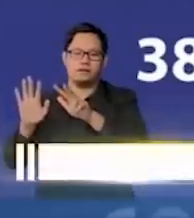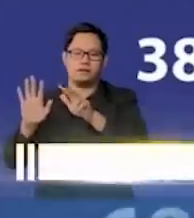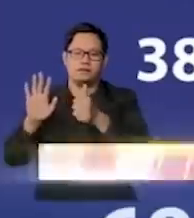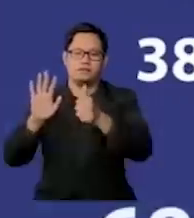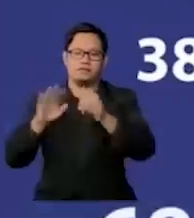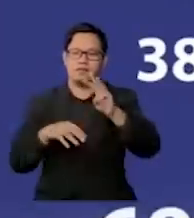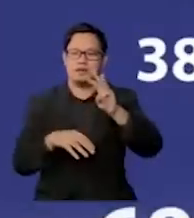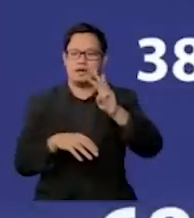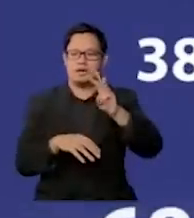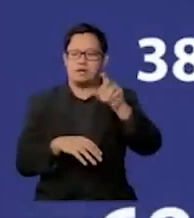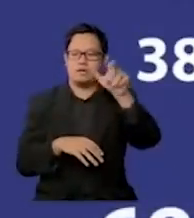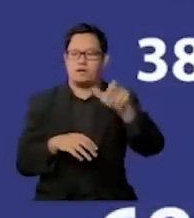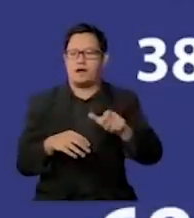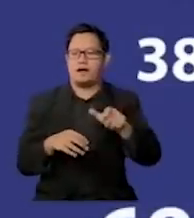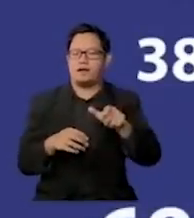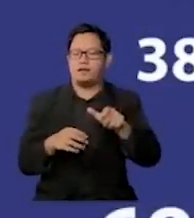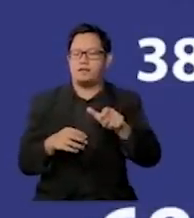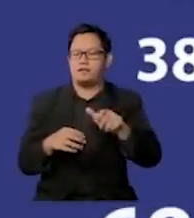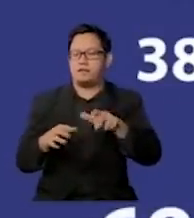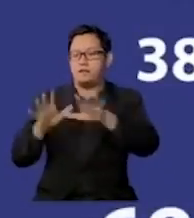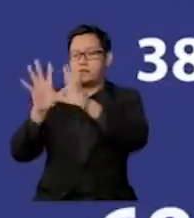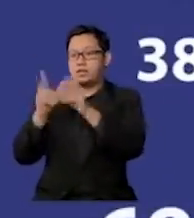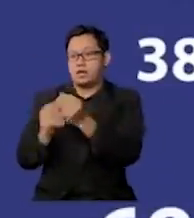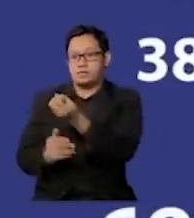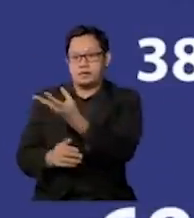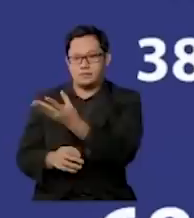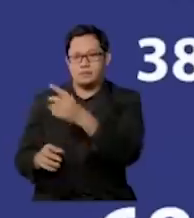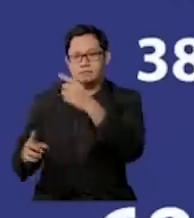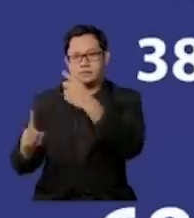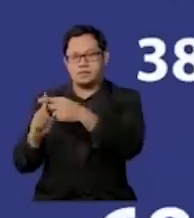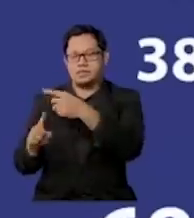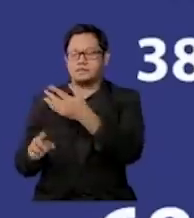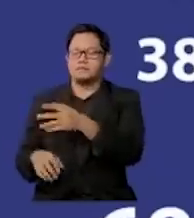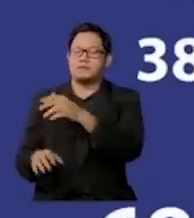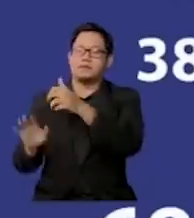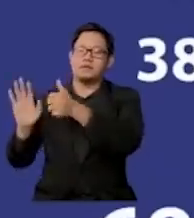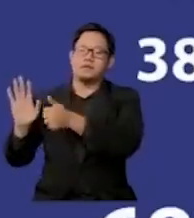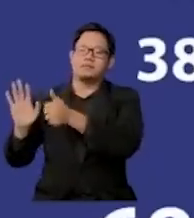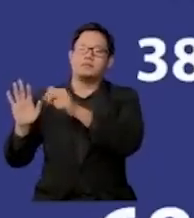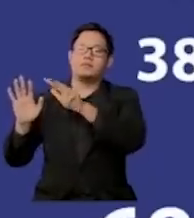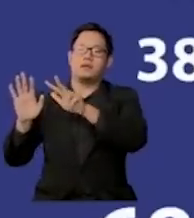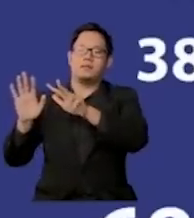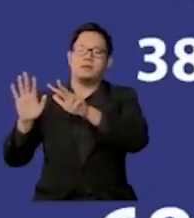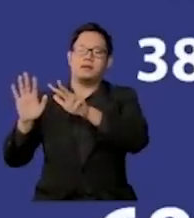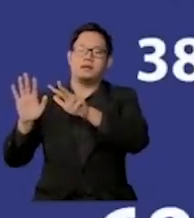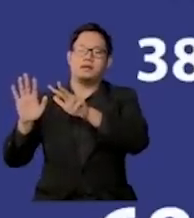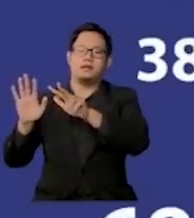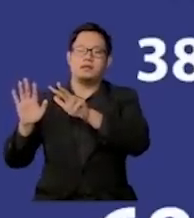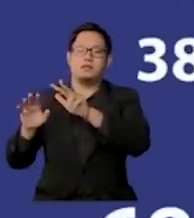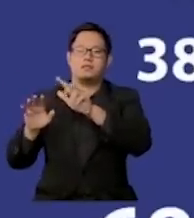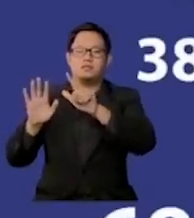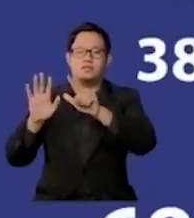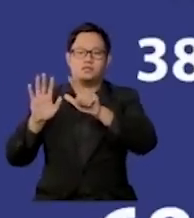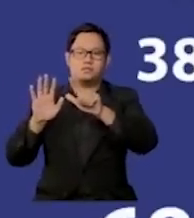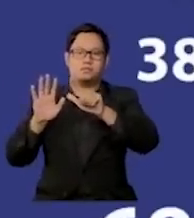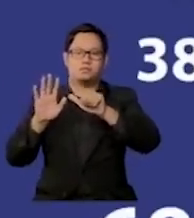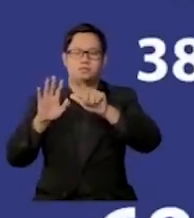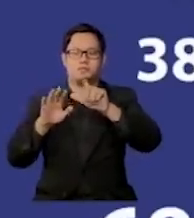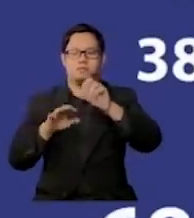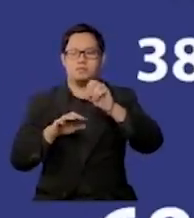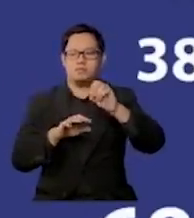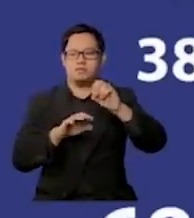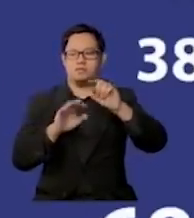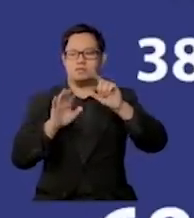1863 orang sehingga total menjadi 68000 79